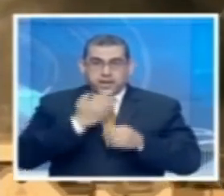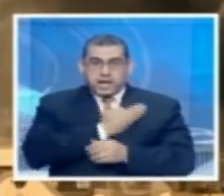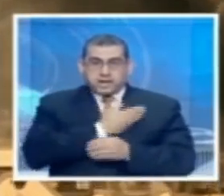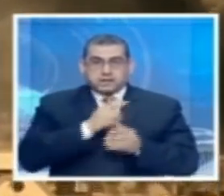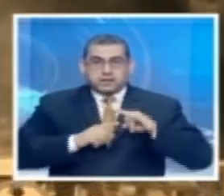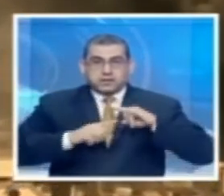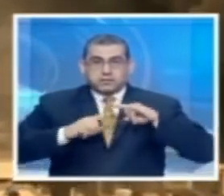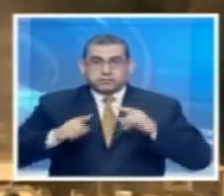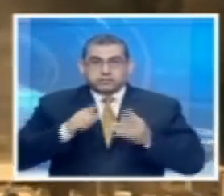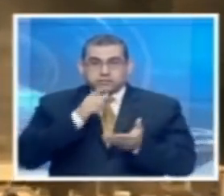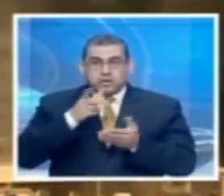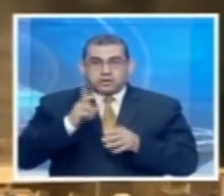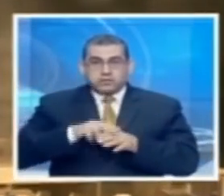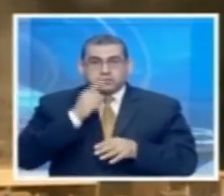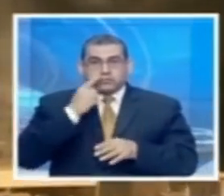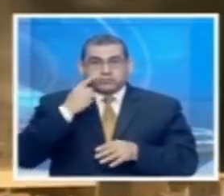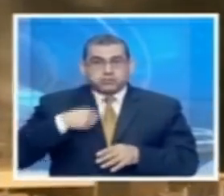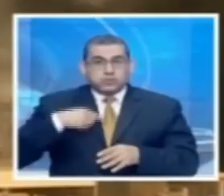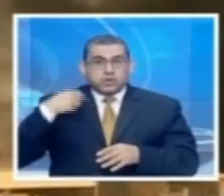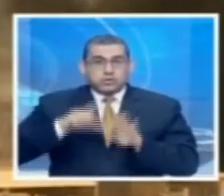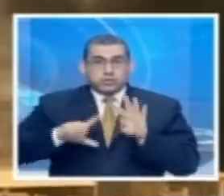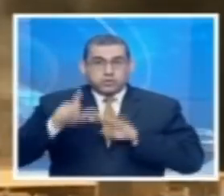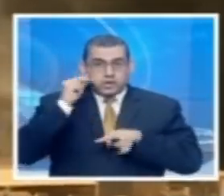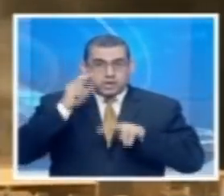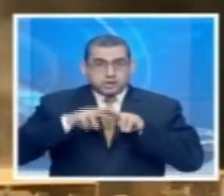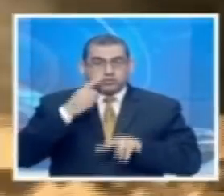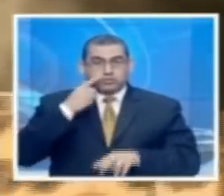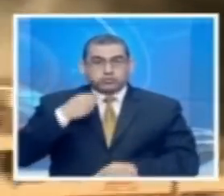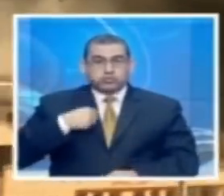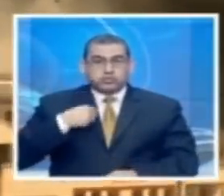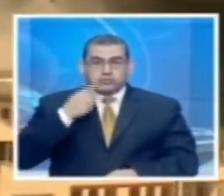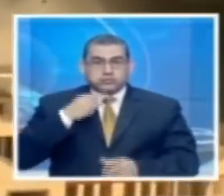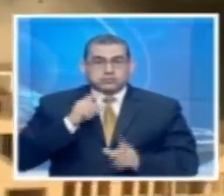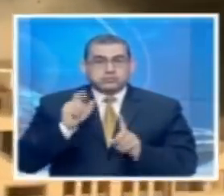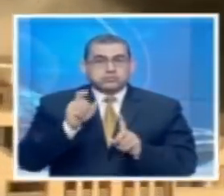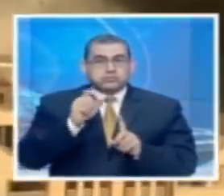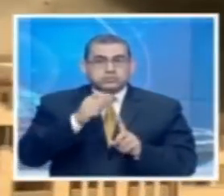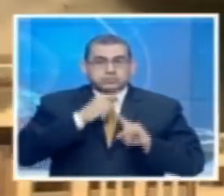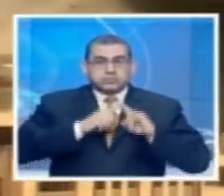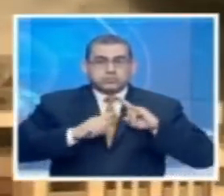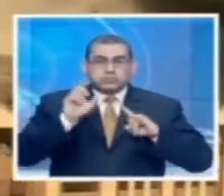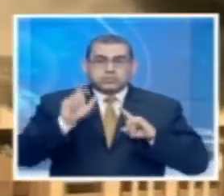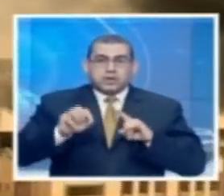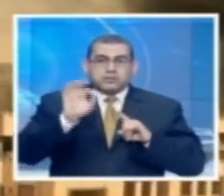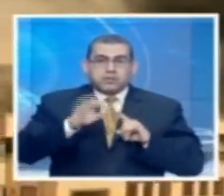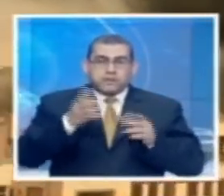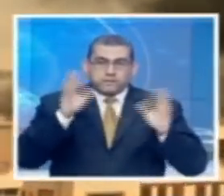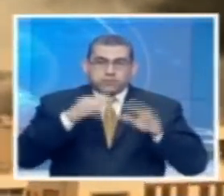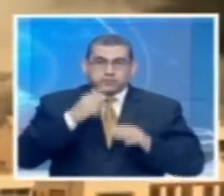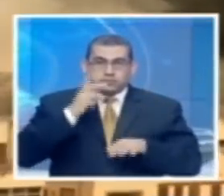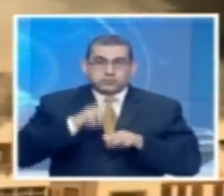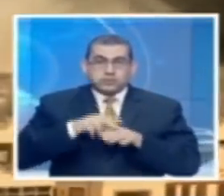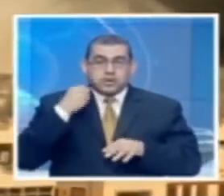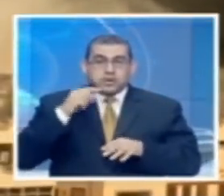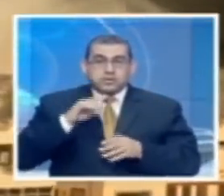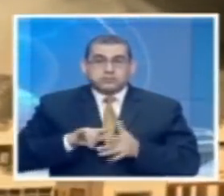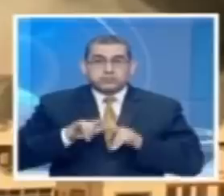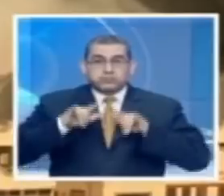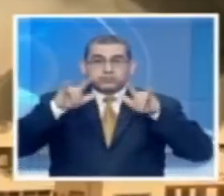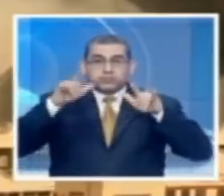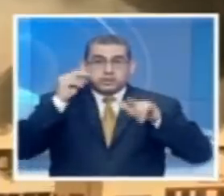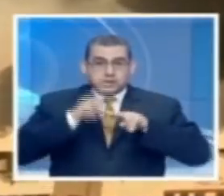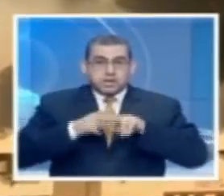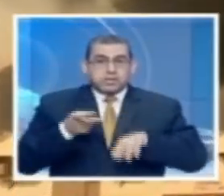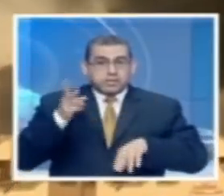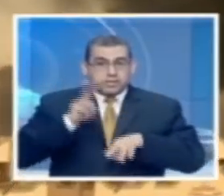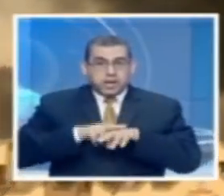السنوار. وقد توعد رئيس الوزراء الإسرائيلي بنيامين نتنياهو باستمرار قصف القطاع. يأتي هذا بينما قصفت طائرات الاحتلال